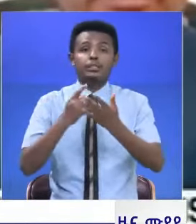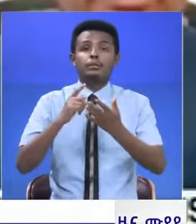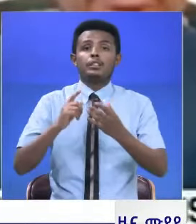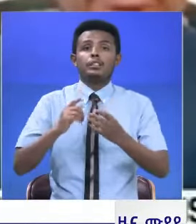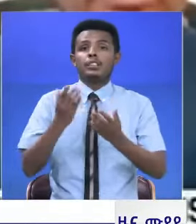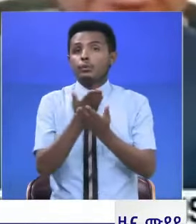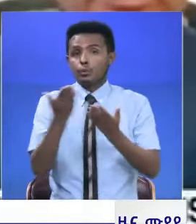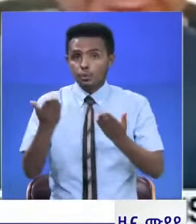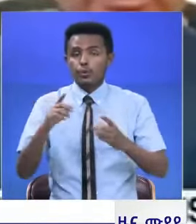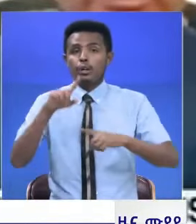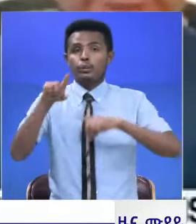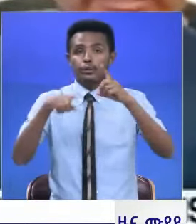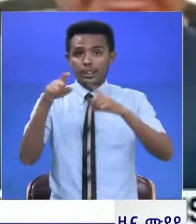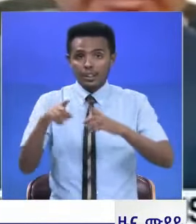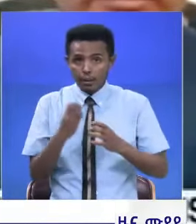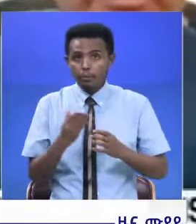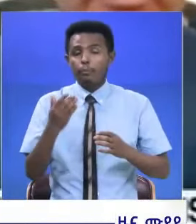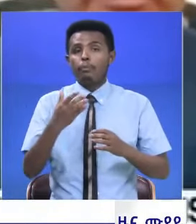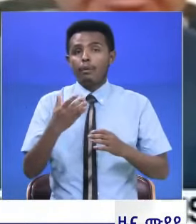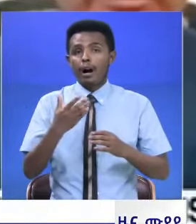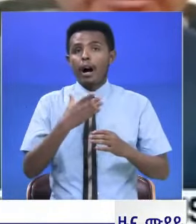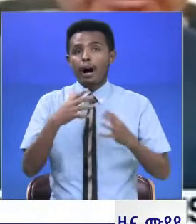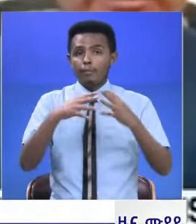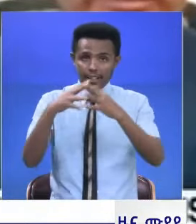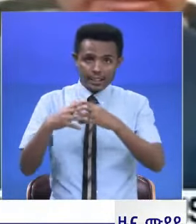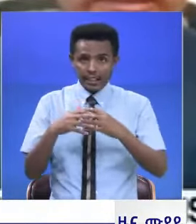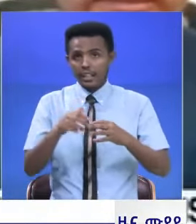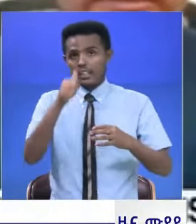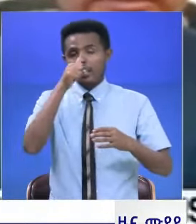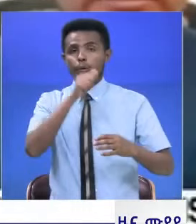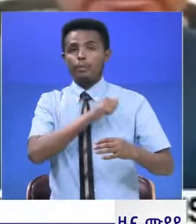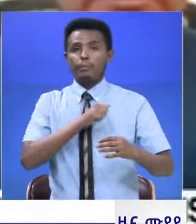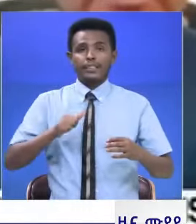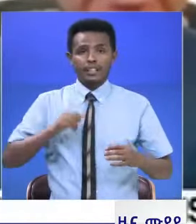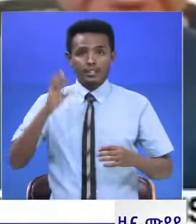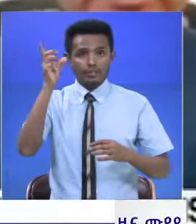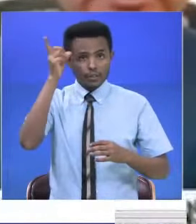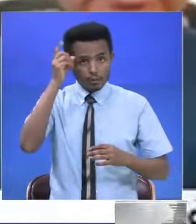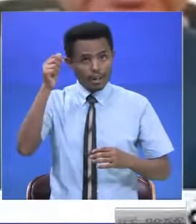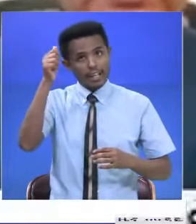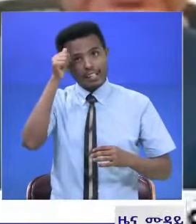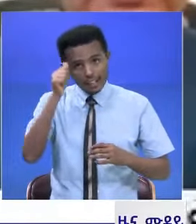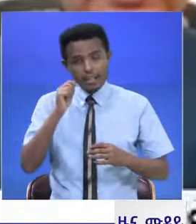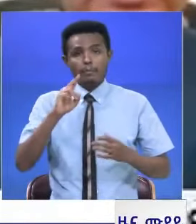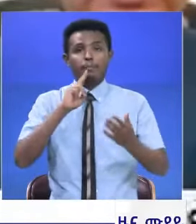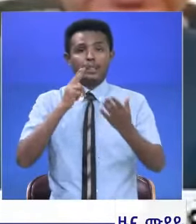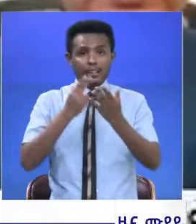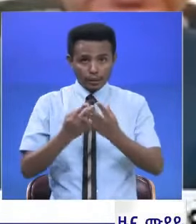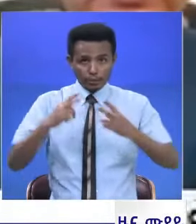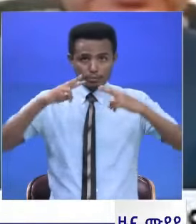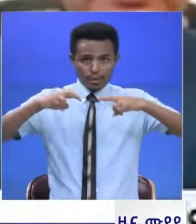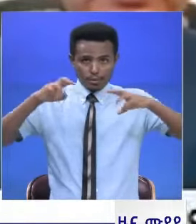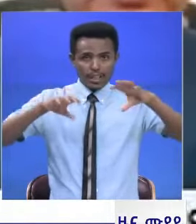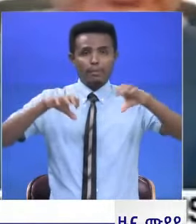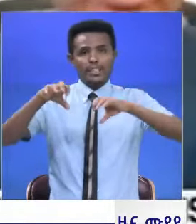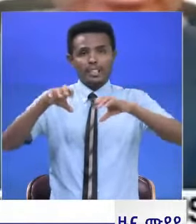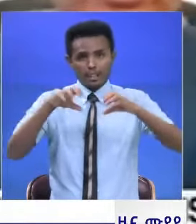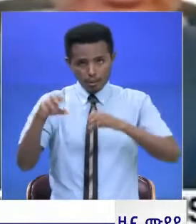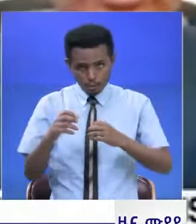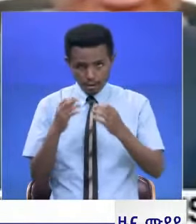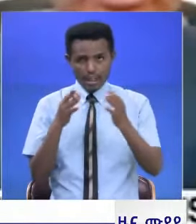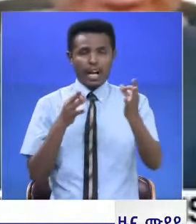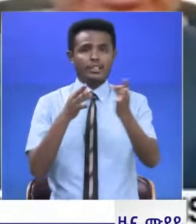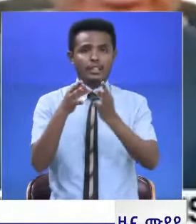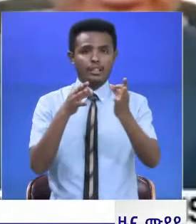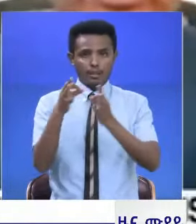ጉዳዮች የተጠየቁት በአሜሪካ የኢትዮጵያ አምባሳደር ፍጹም አረጋ በዘገባው የተጠቀሱ ጉዳዮች ላይ ምርመራ መደረኩን